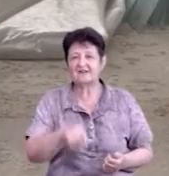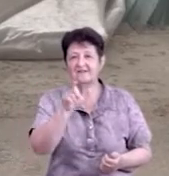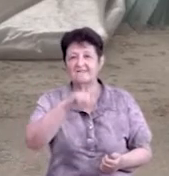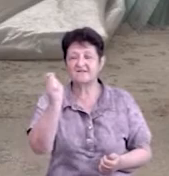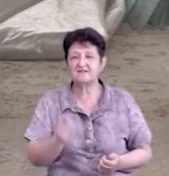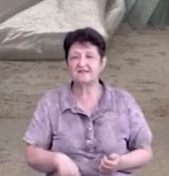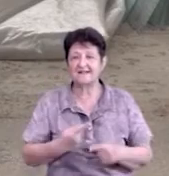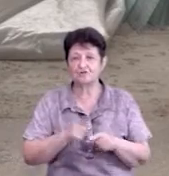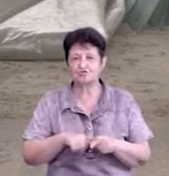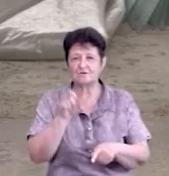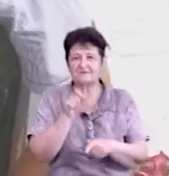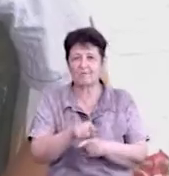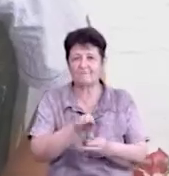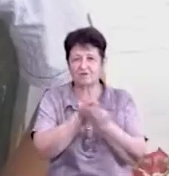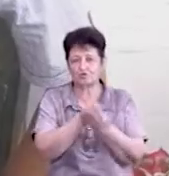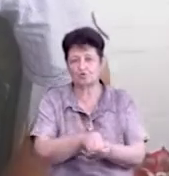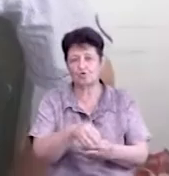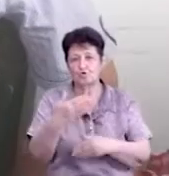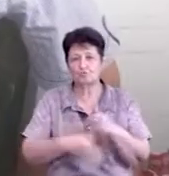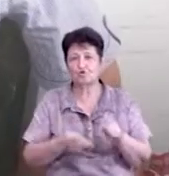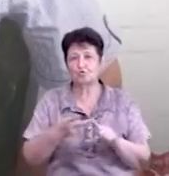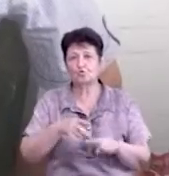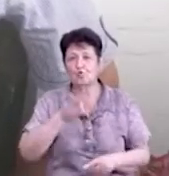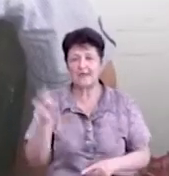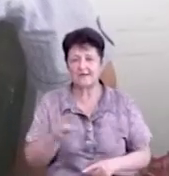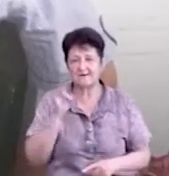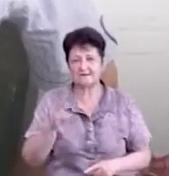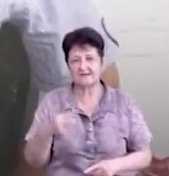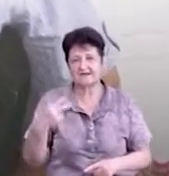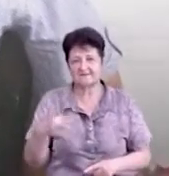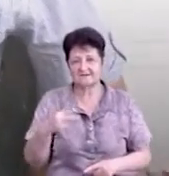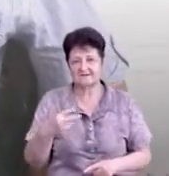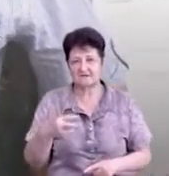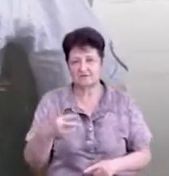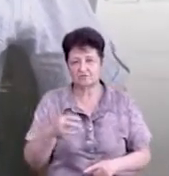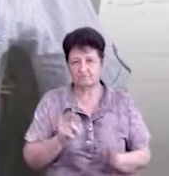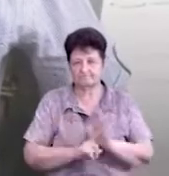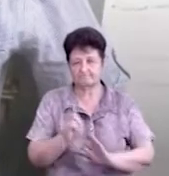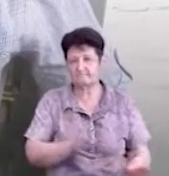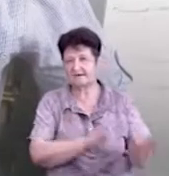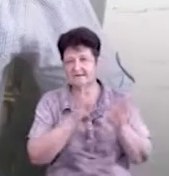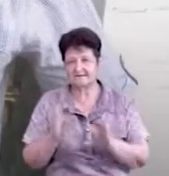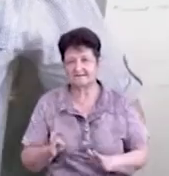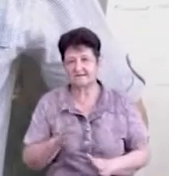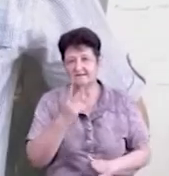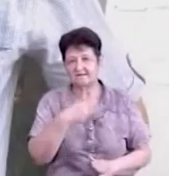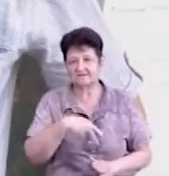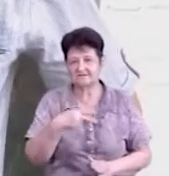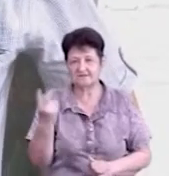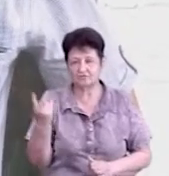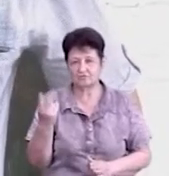цього попередньо замовили труну. Вже другий раз, 20 вересня спочатку перенесли на